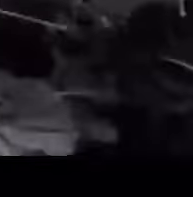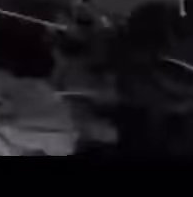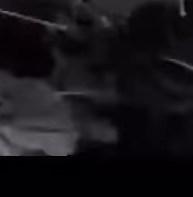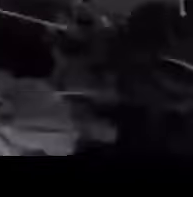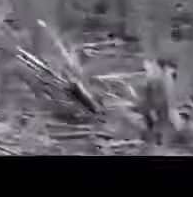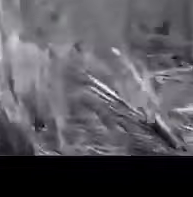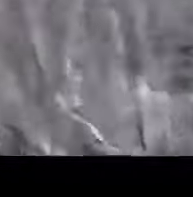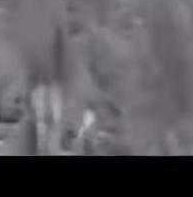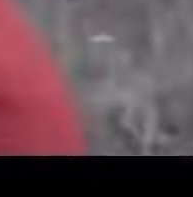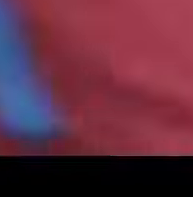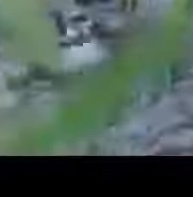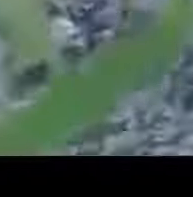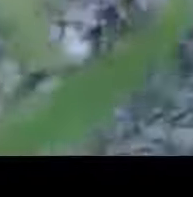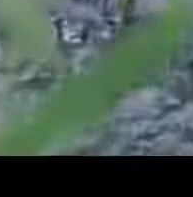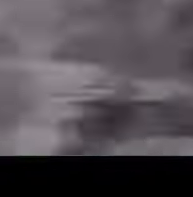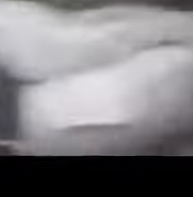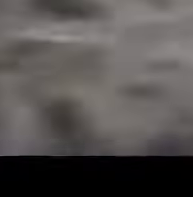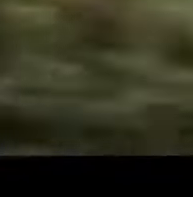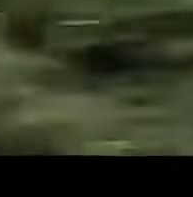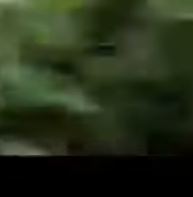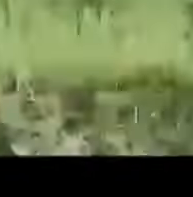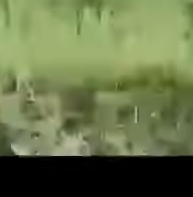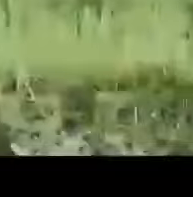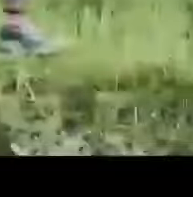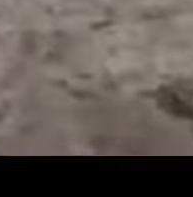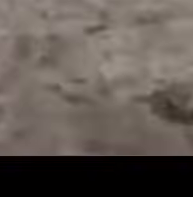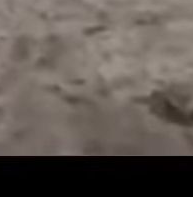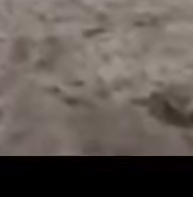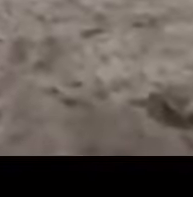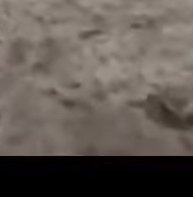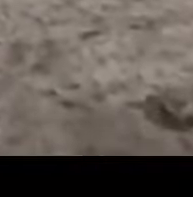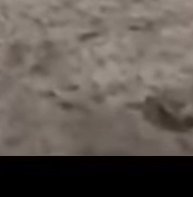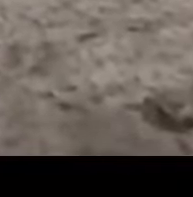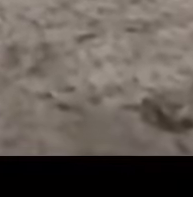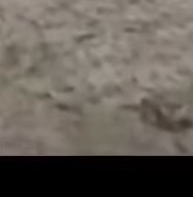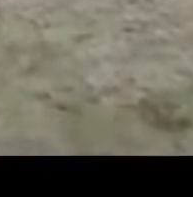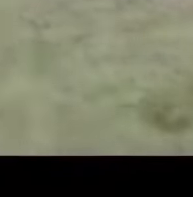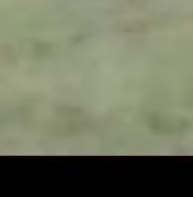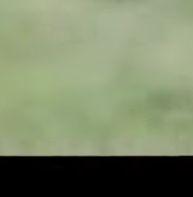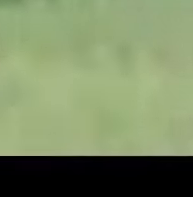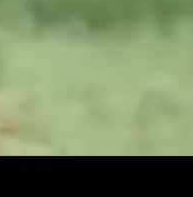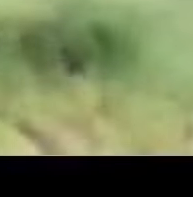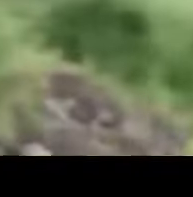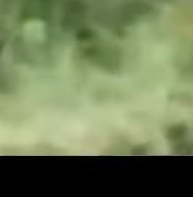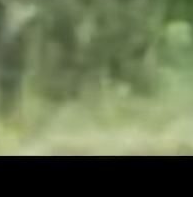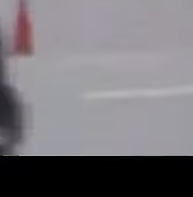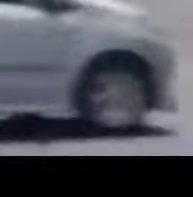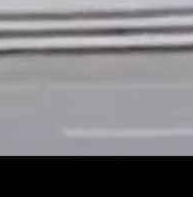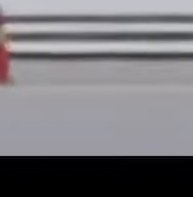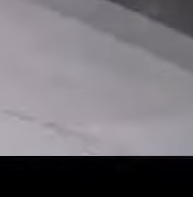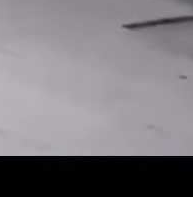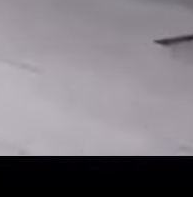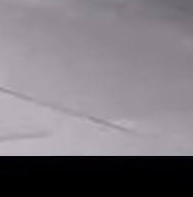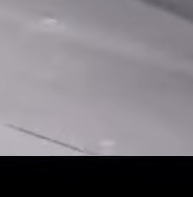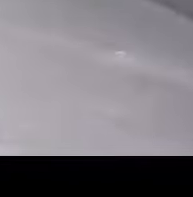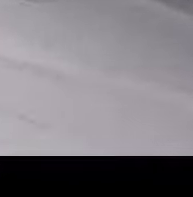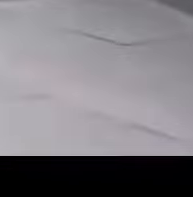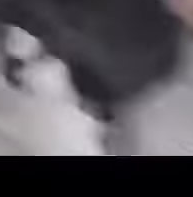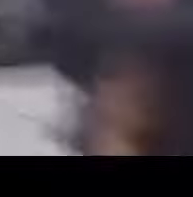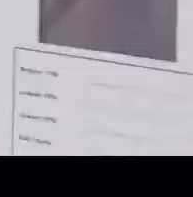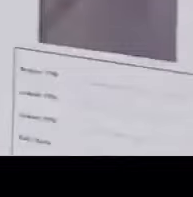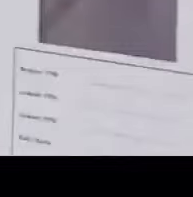Setiap langkah, setiap hari yang kita lalui adalah cerita besar kita. Di sana ada tantangan besar yang harus kita